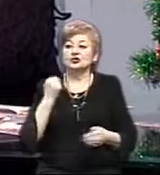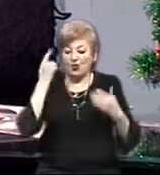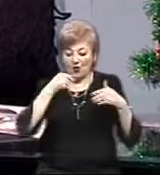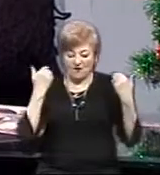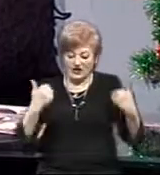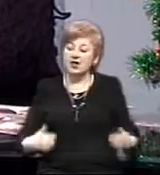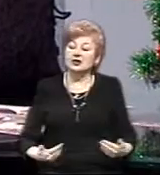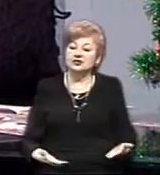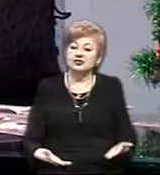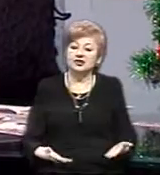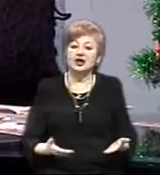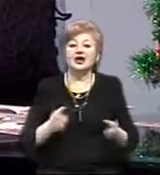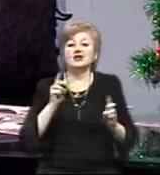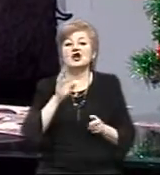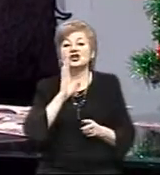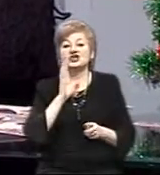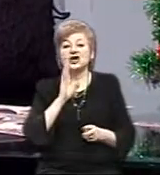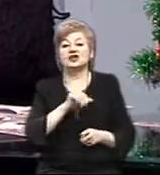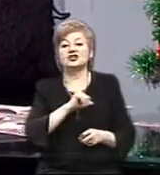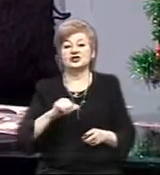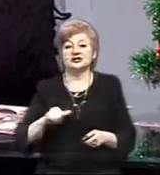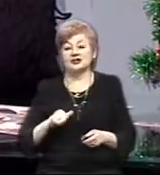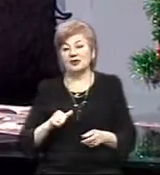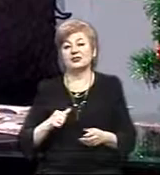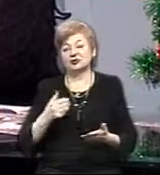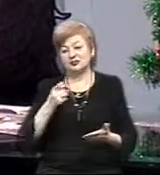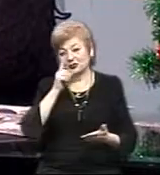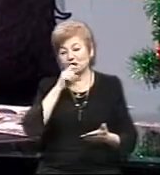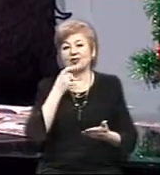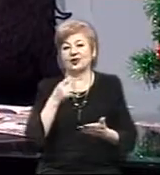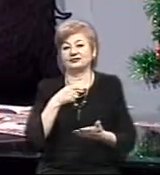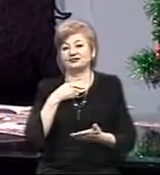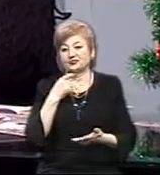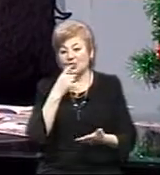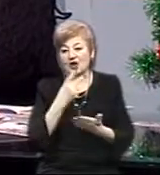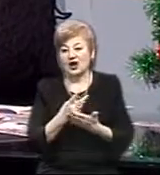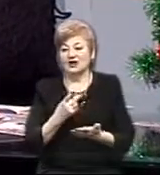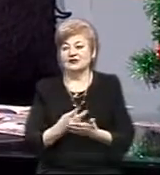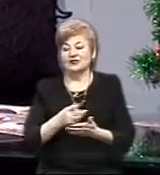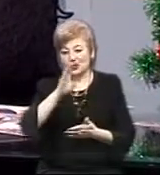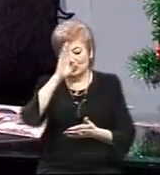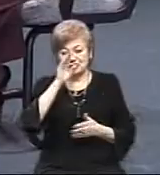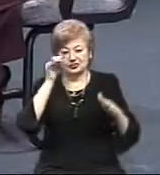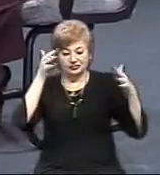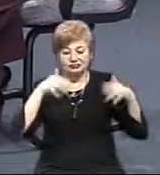зовнішності і щодо того, що жінки самі провокують чоловіків. Ледь не насильників, да? Але принаймні